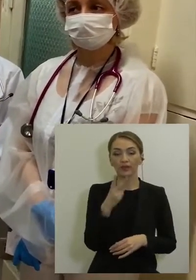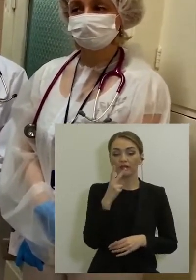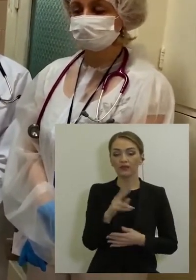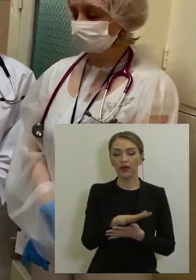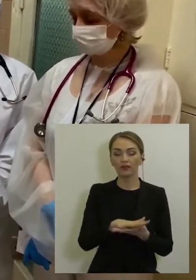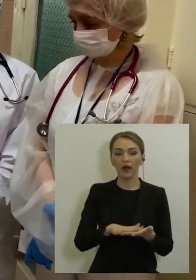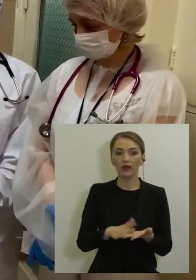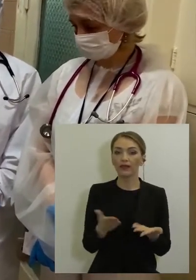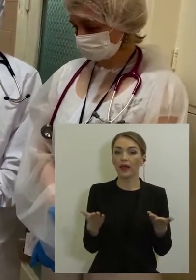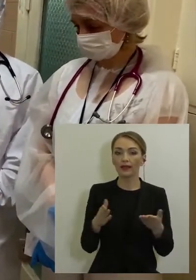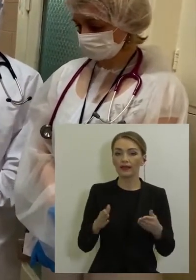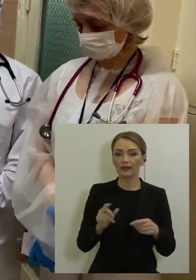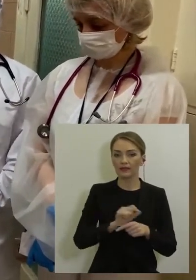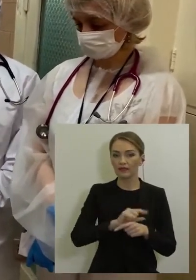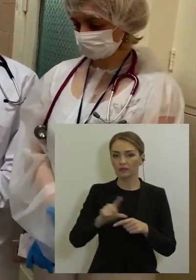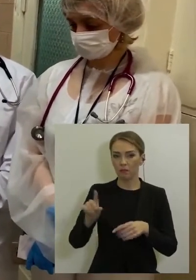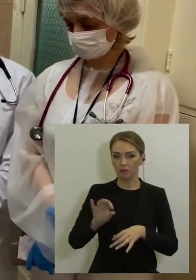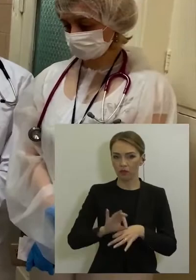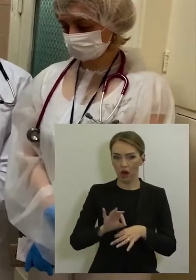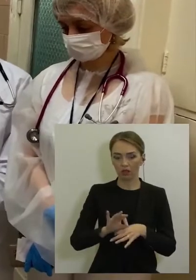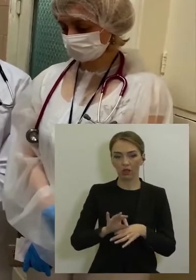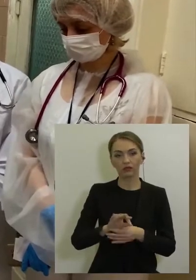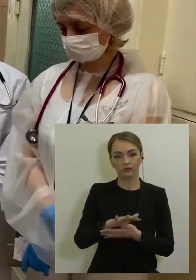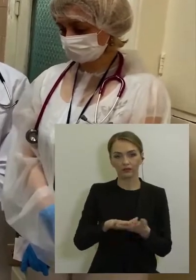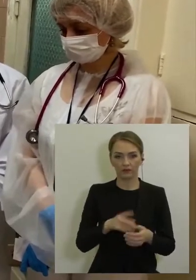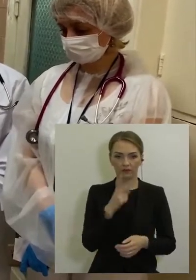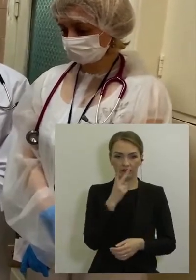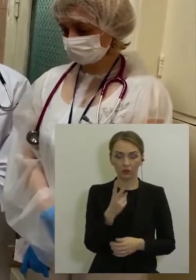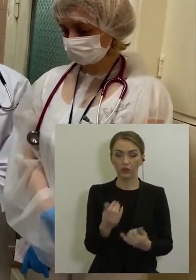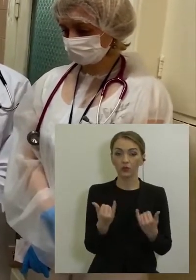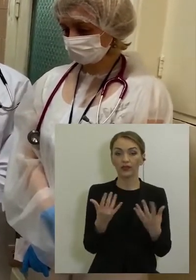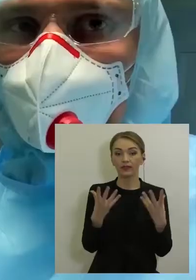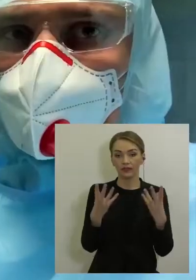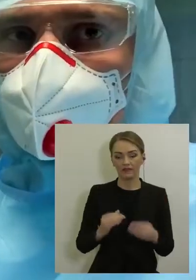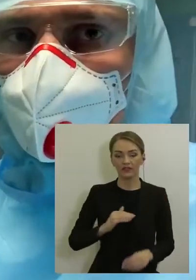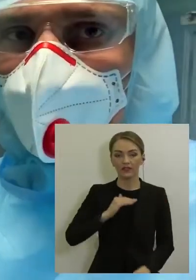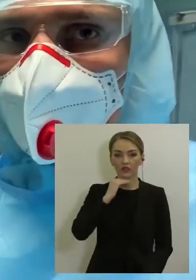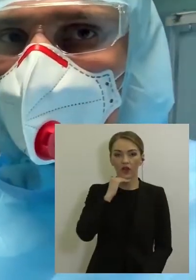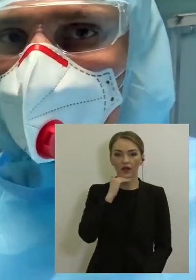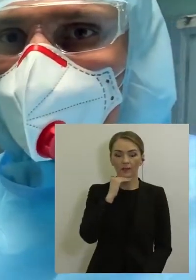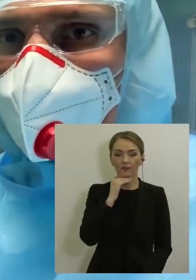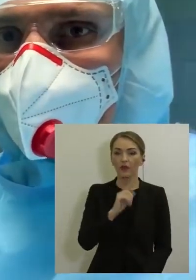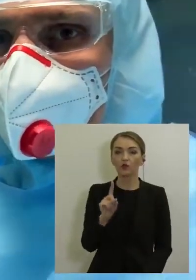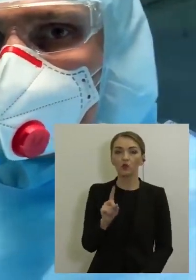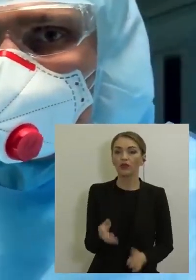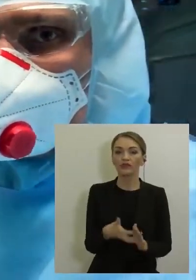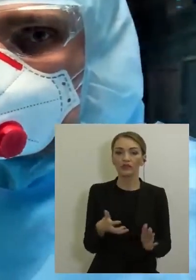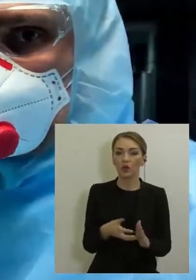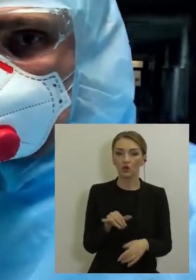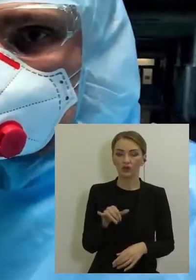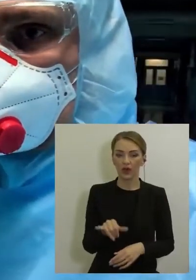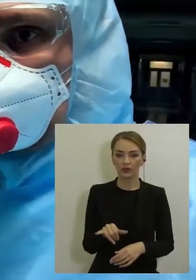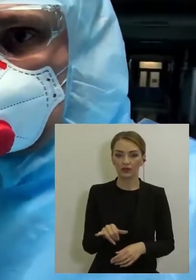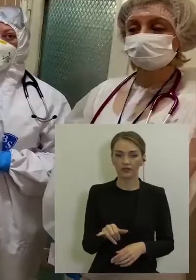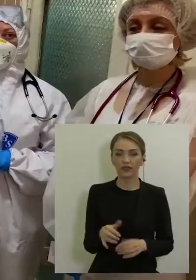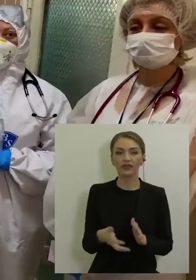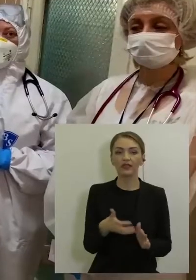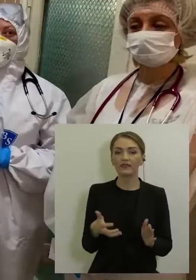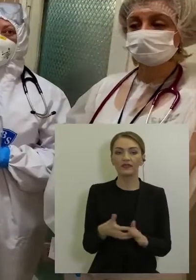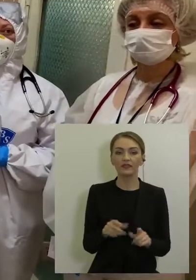надалі, який спалах буде, то вже буде видно. На сьогоднішній день вистачає. Чого не вистачає у вас? Дефіцит в